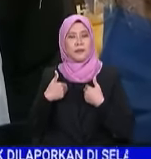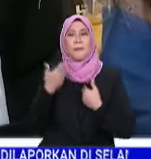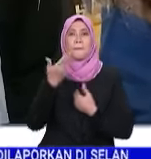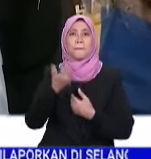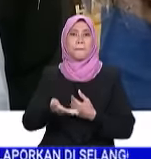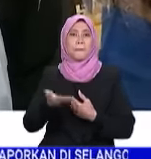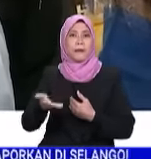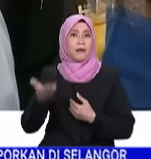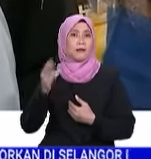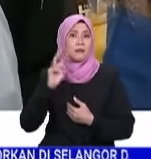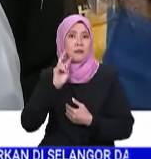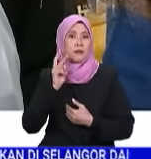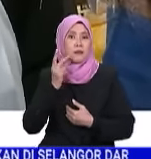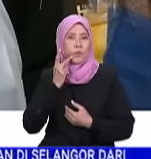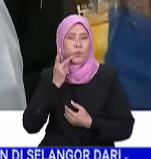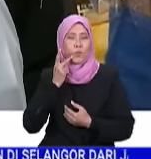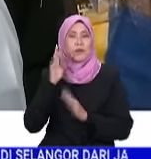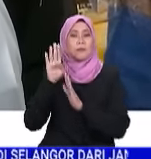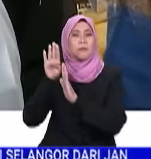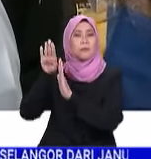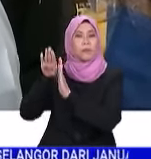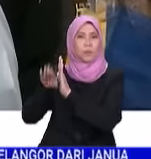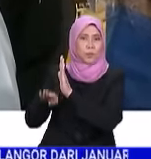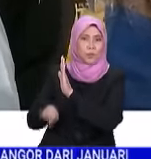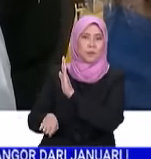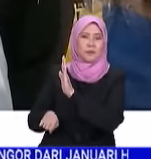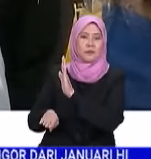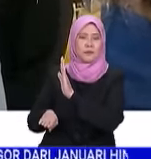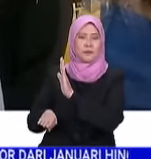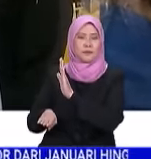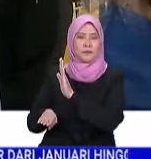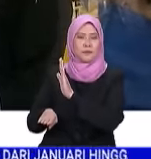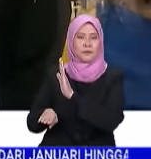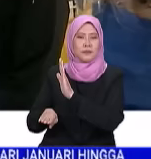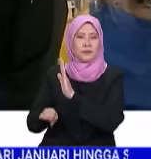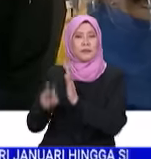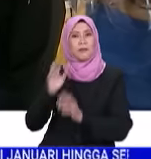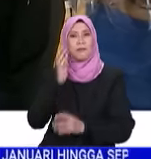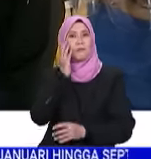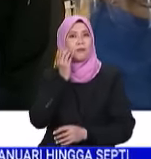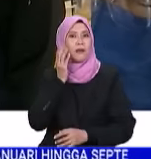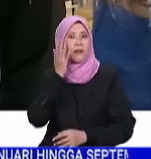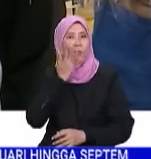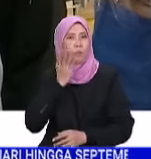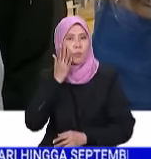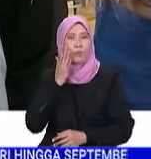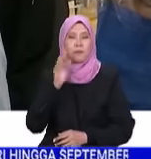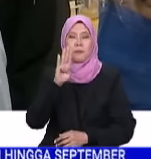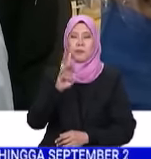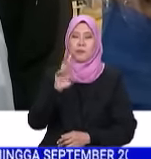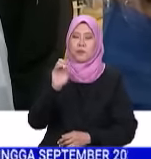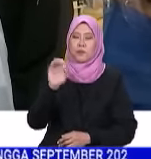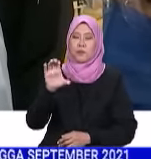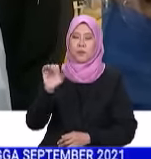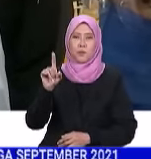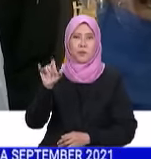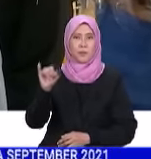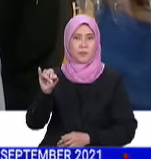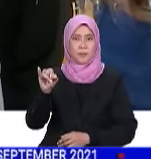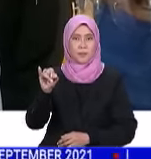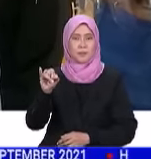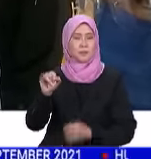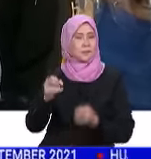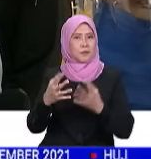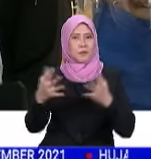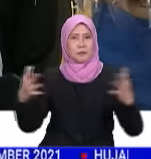itemuran yang turun harga yang turun tomato brokoli dan